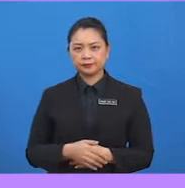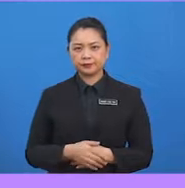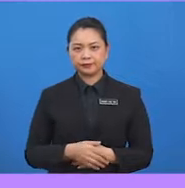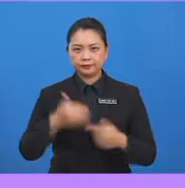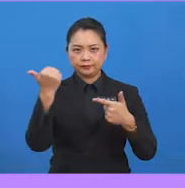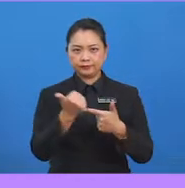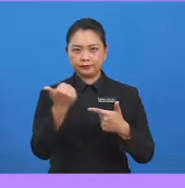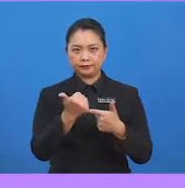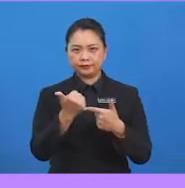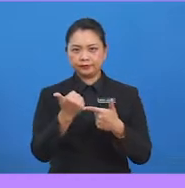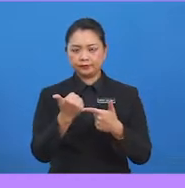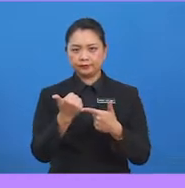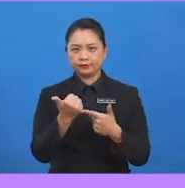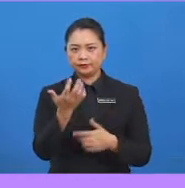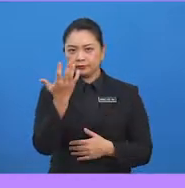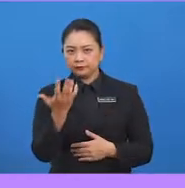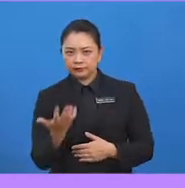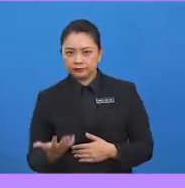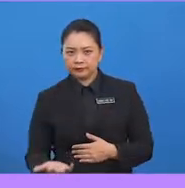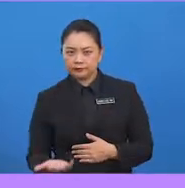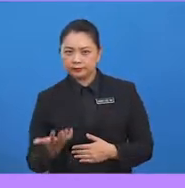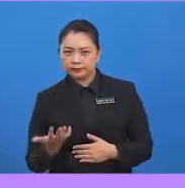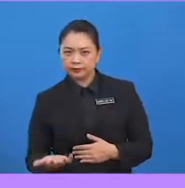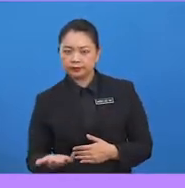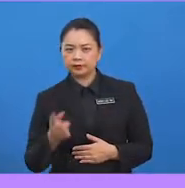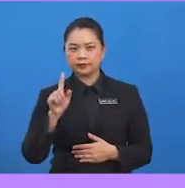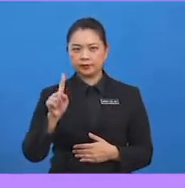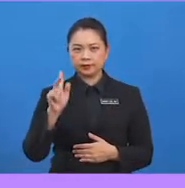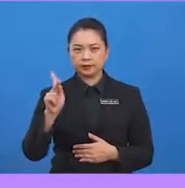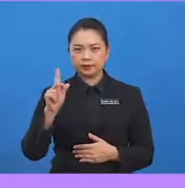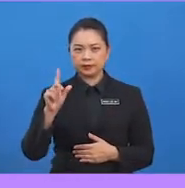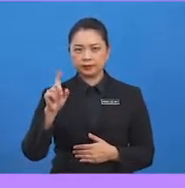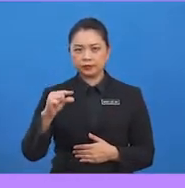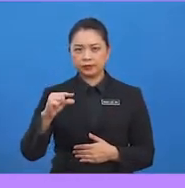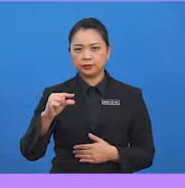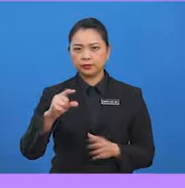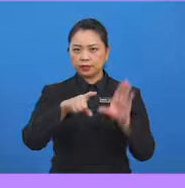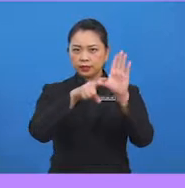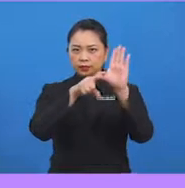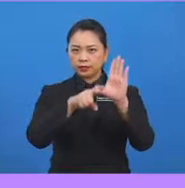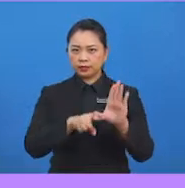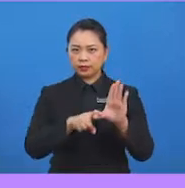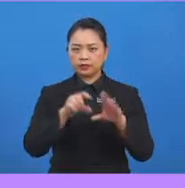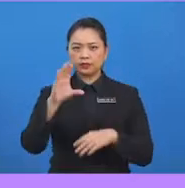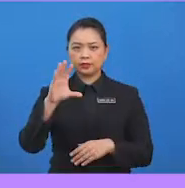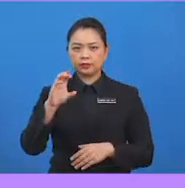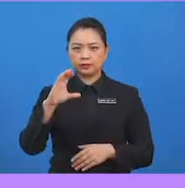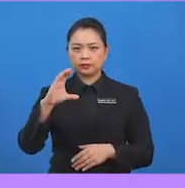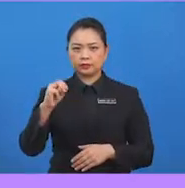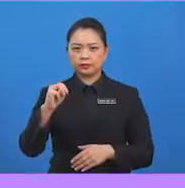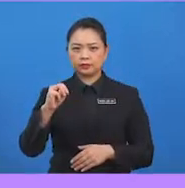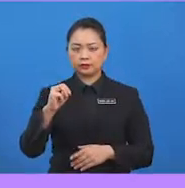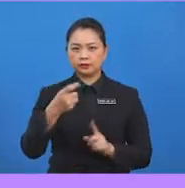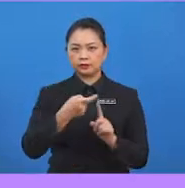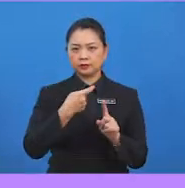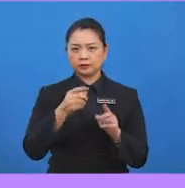Kedua, pemberat 1 kilogram digantung setinggi 50 cm dari bungkah